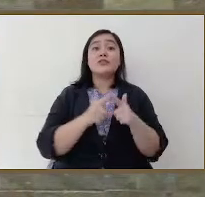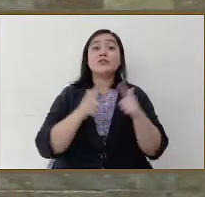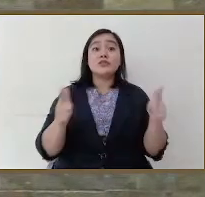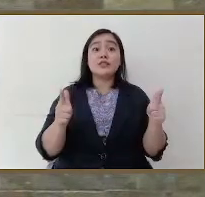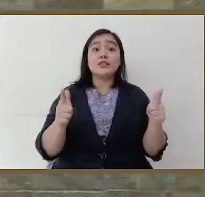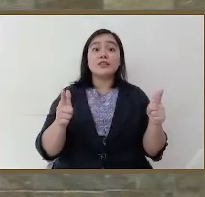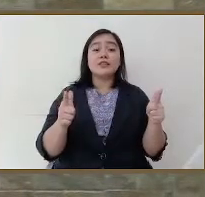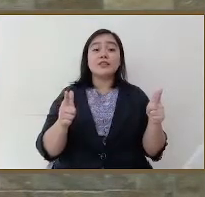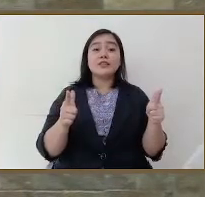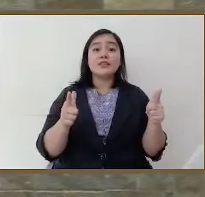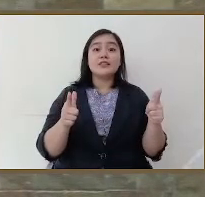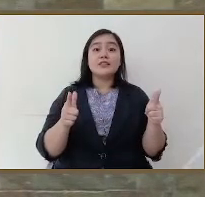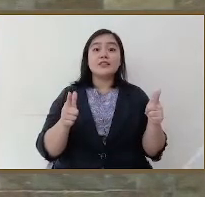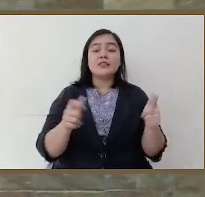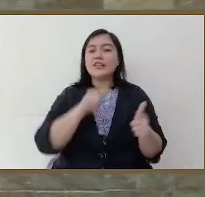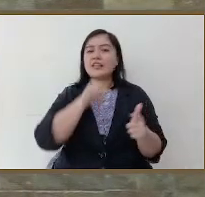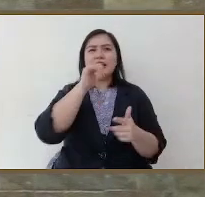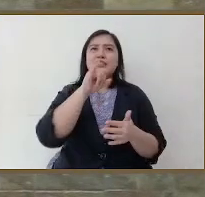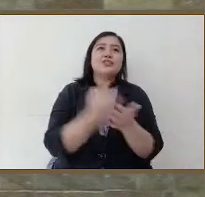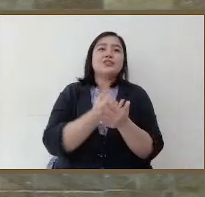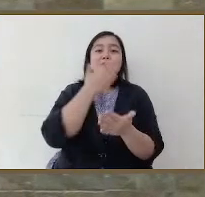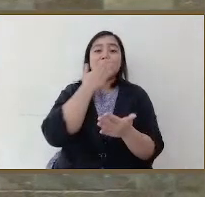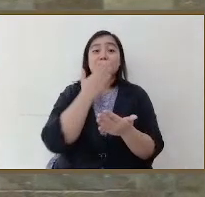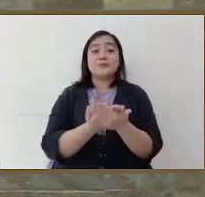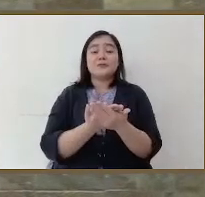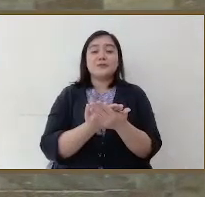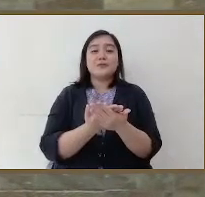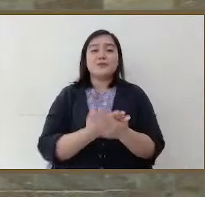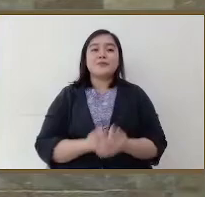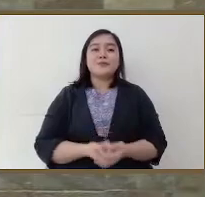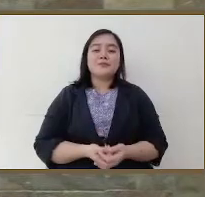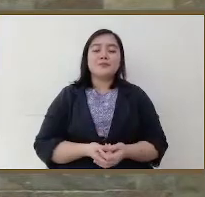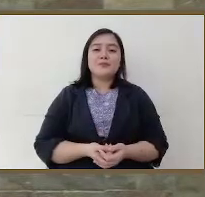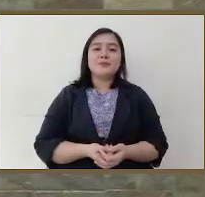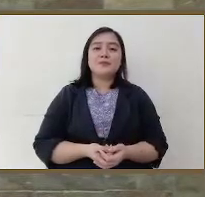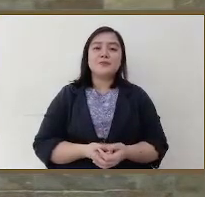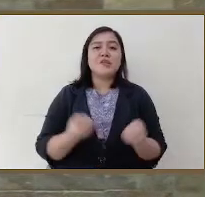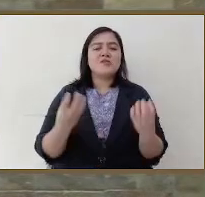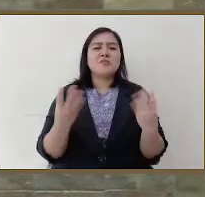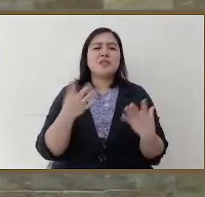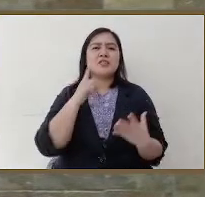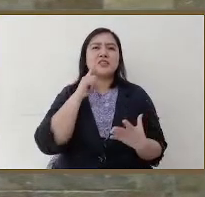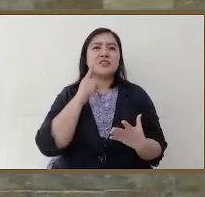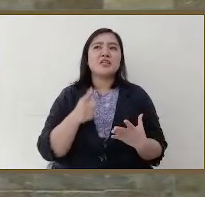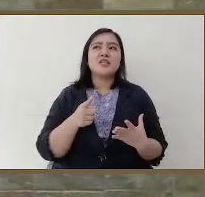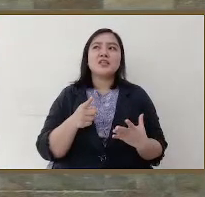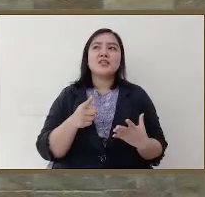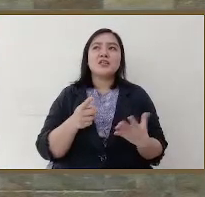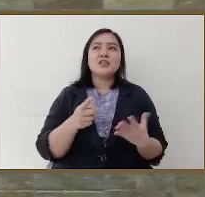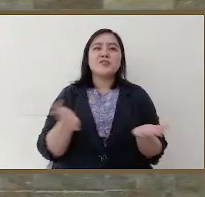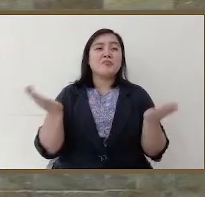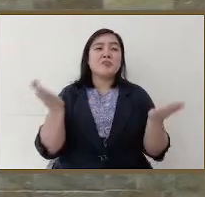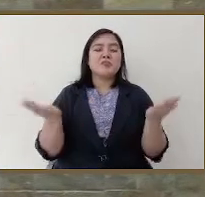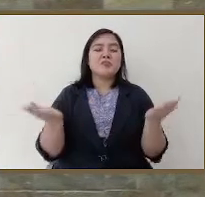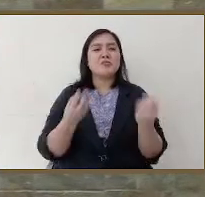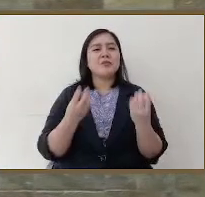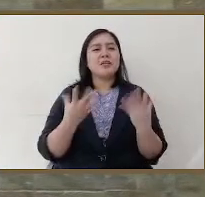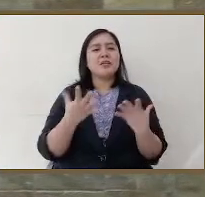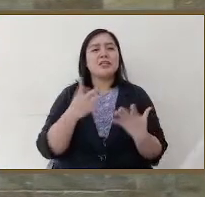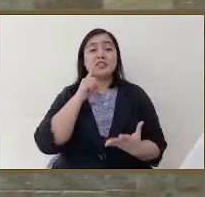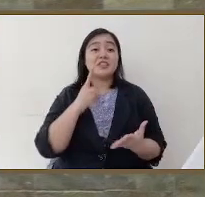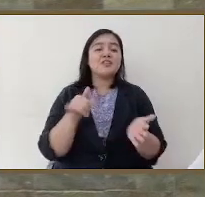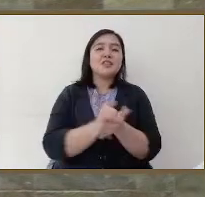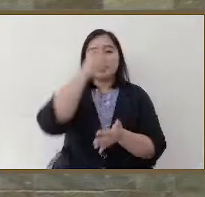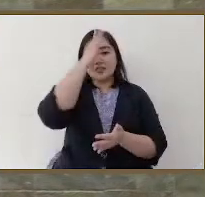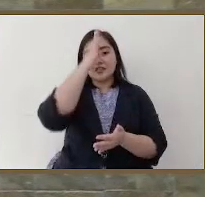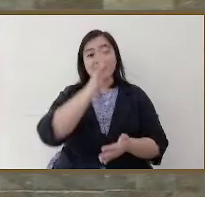good, but God is great. At maraming nagsasabi pagka sinabi natin God is good, and the response is